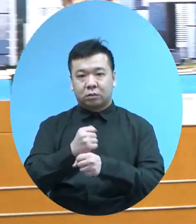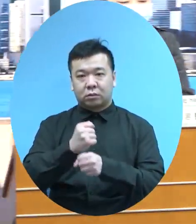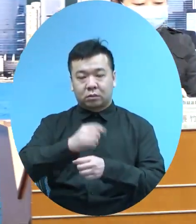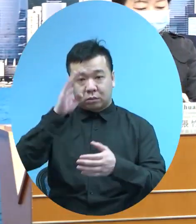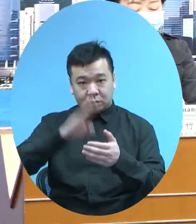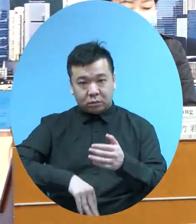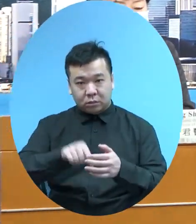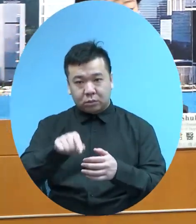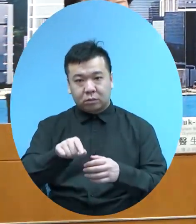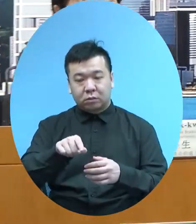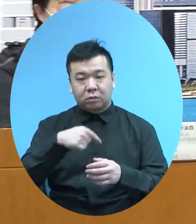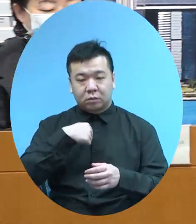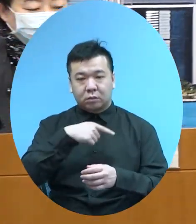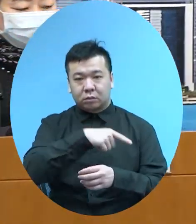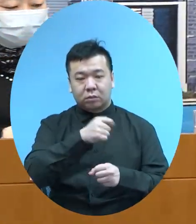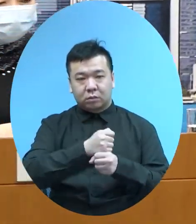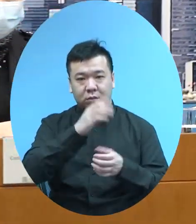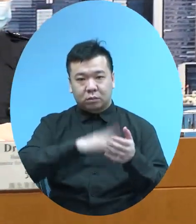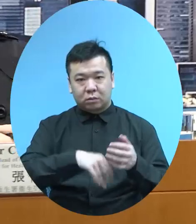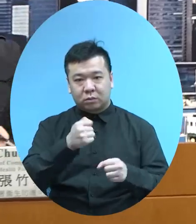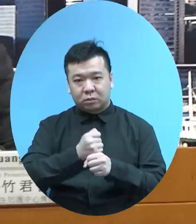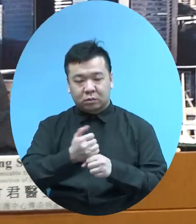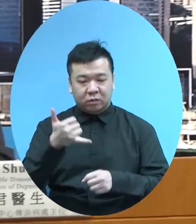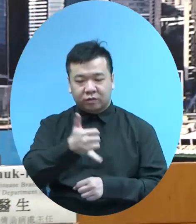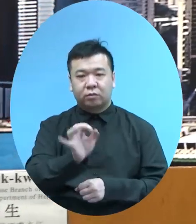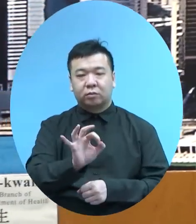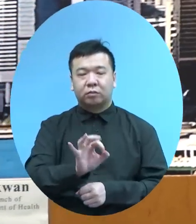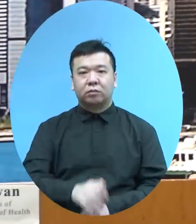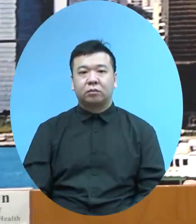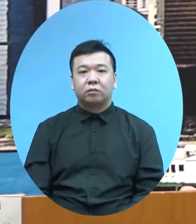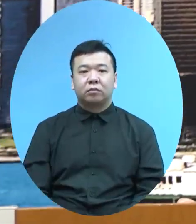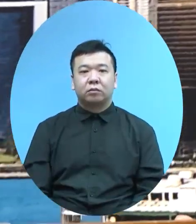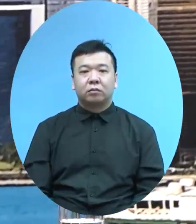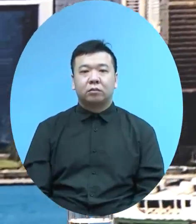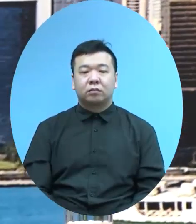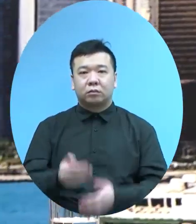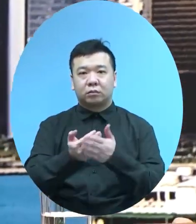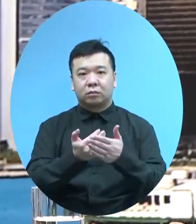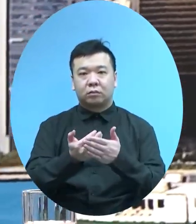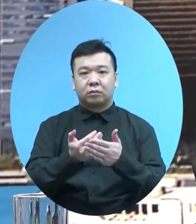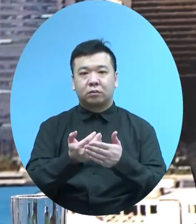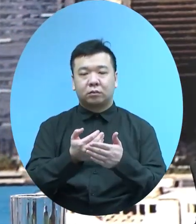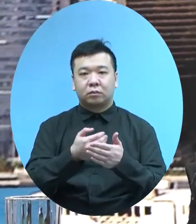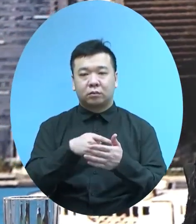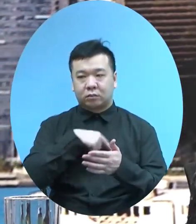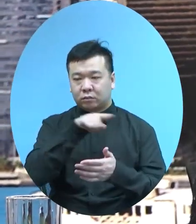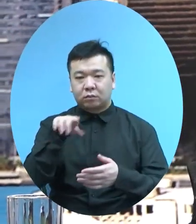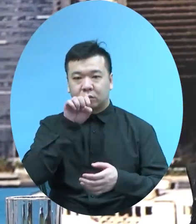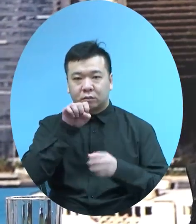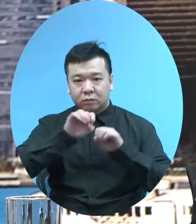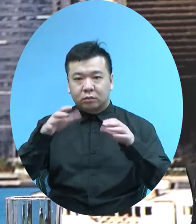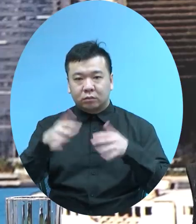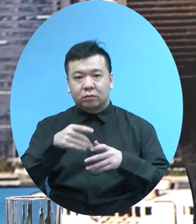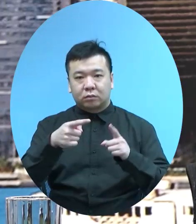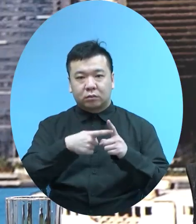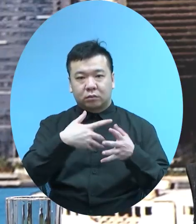咁其實喺我哋嗰度缺勤即係等於冇翻工咁樣，咁即係之前都有同即係大家講過啦，即係其實